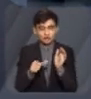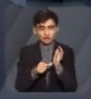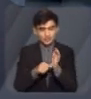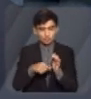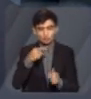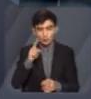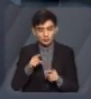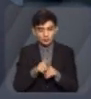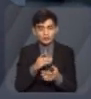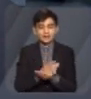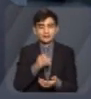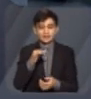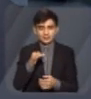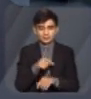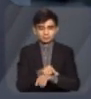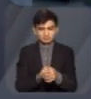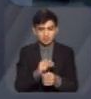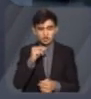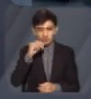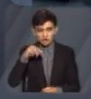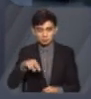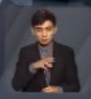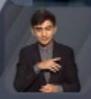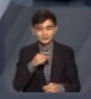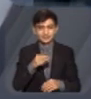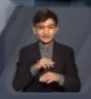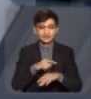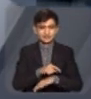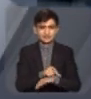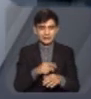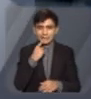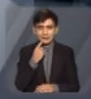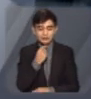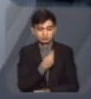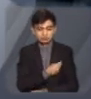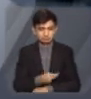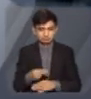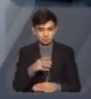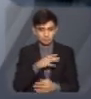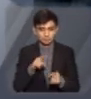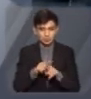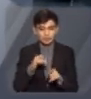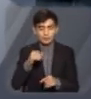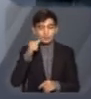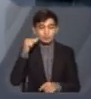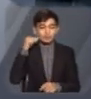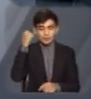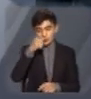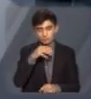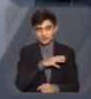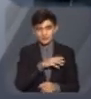голограммой на лапке. Крылья птицы также украшали надписи с красными иероглифами. В прошлом году жители Катун-Карагайского